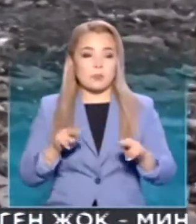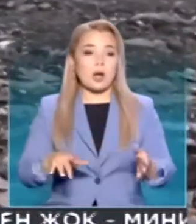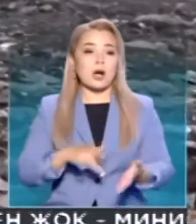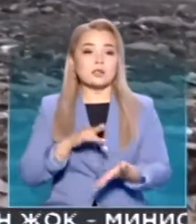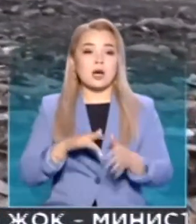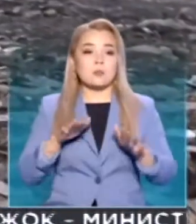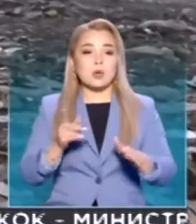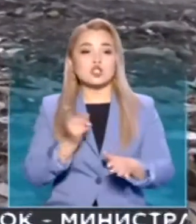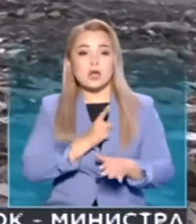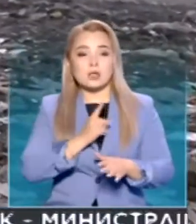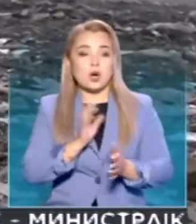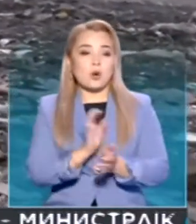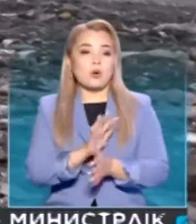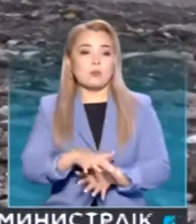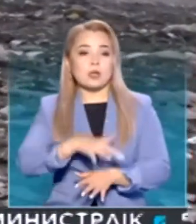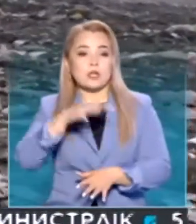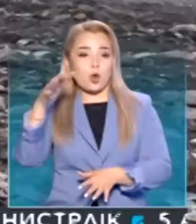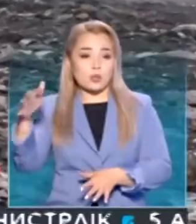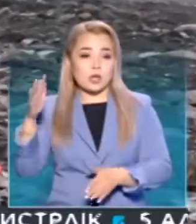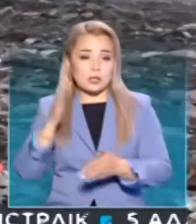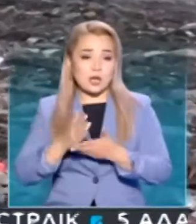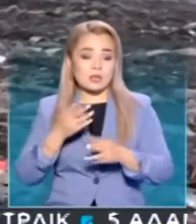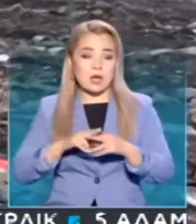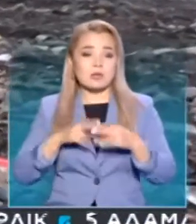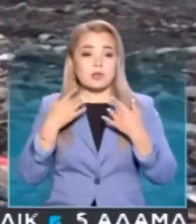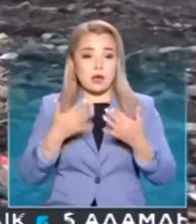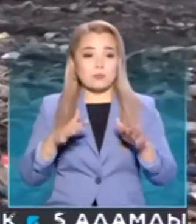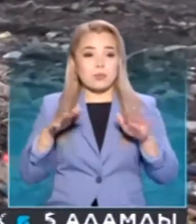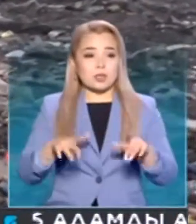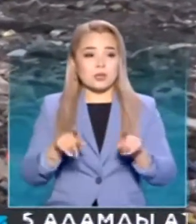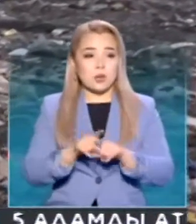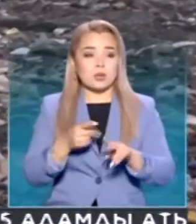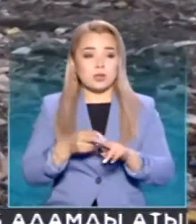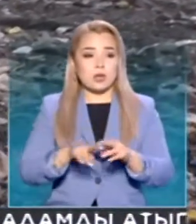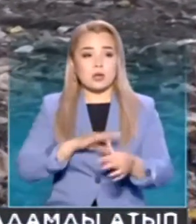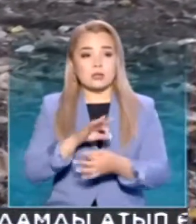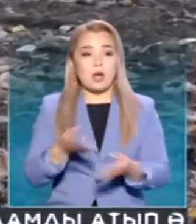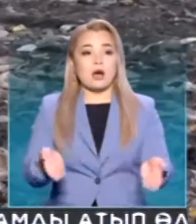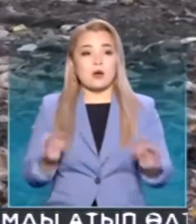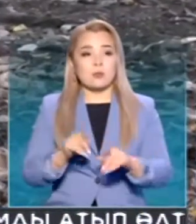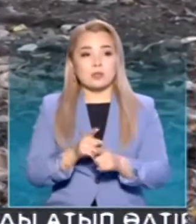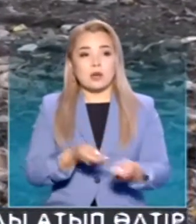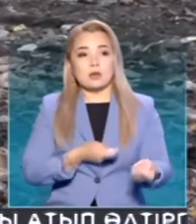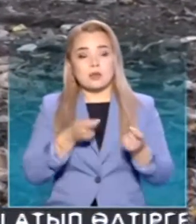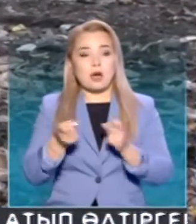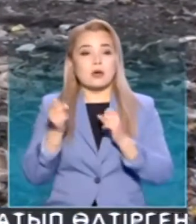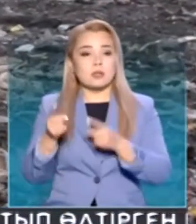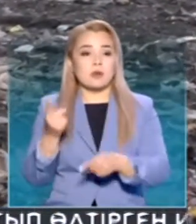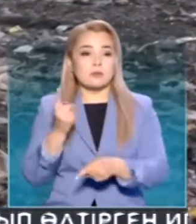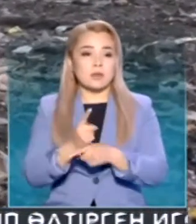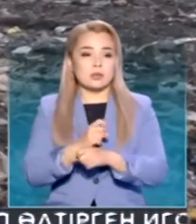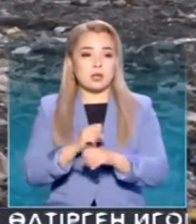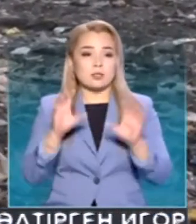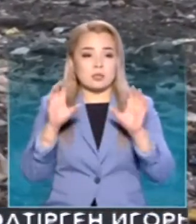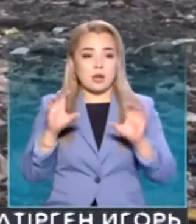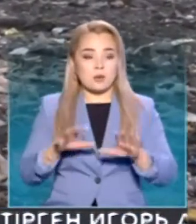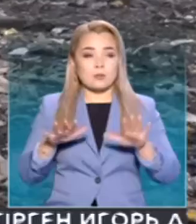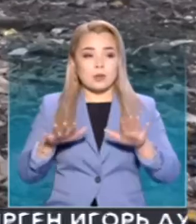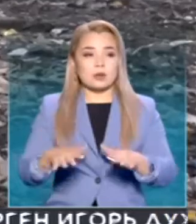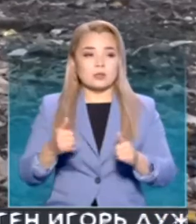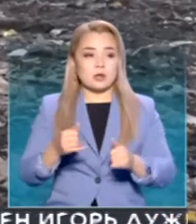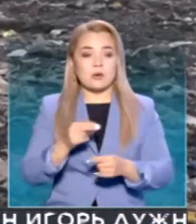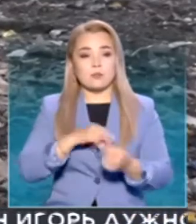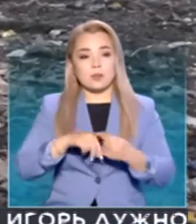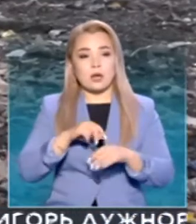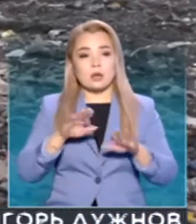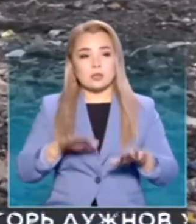қаласындағы жалғыз қоқыс полигоны. Талап бойынша бұл жерге мұндай тұрмыстық қалдықтарды тастауға болмайды. Заңды белшесінен басқан